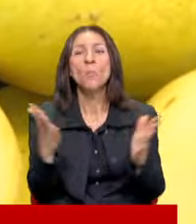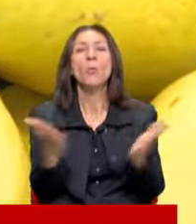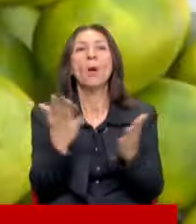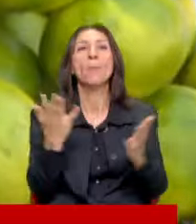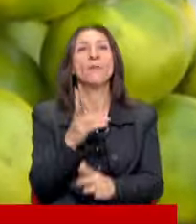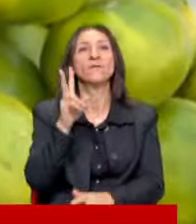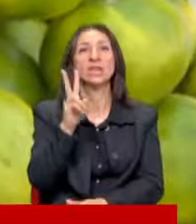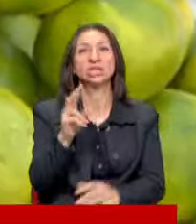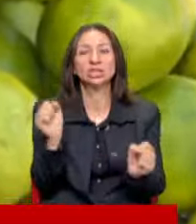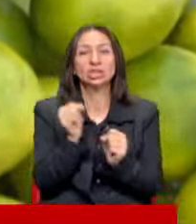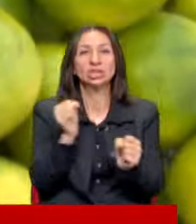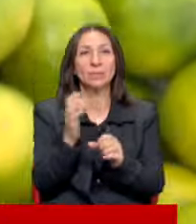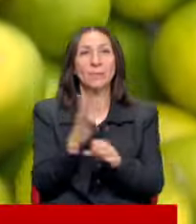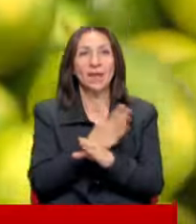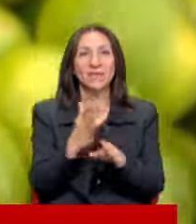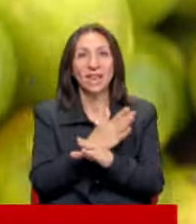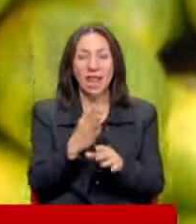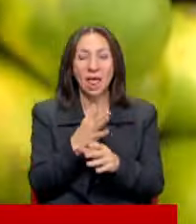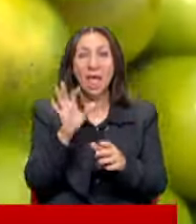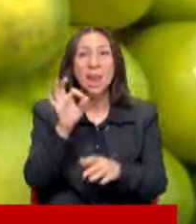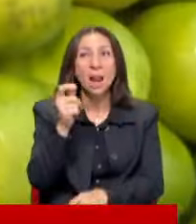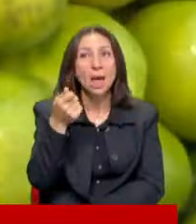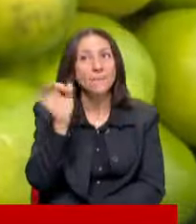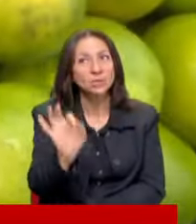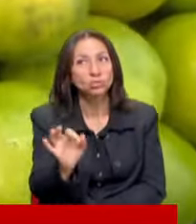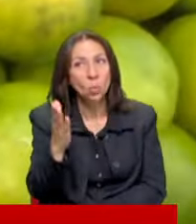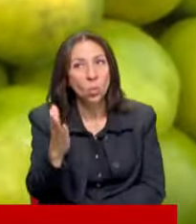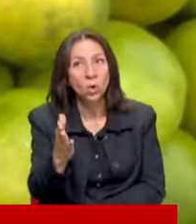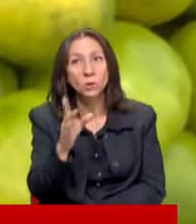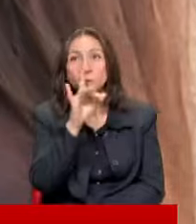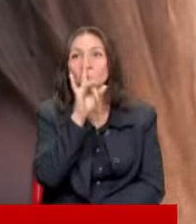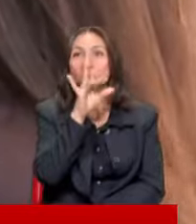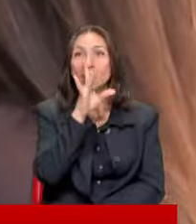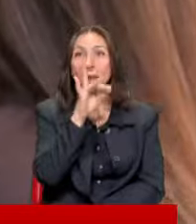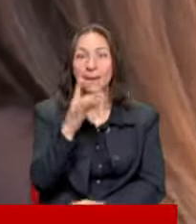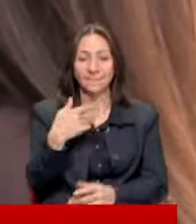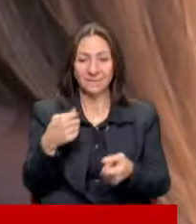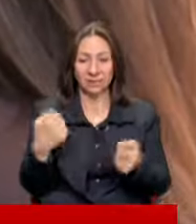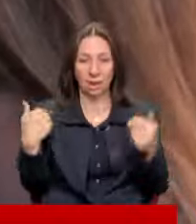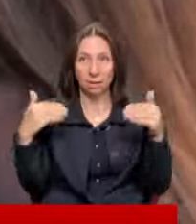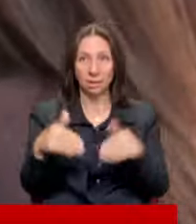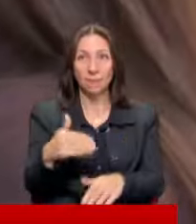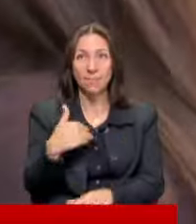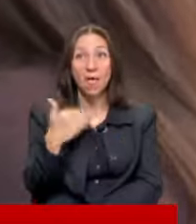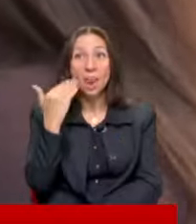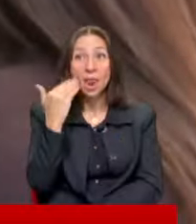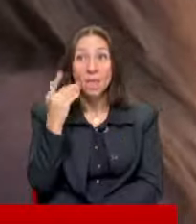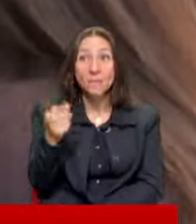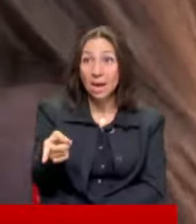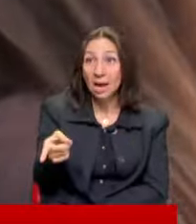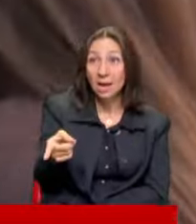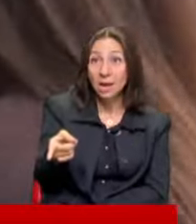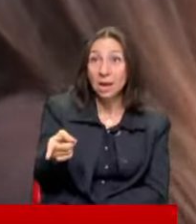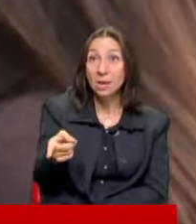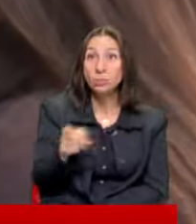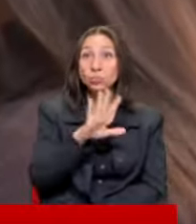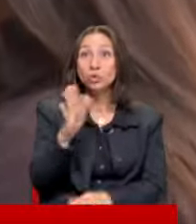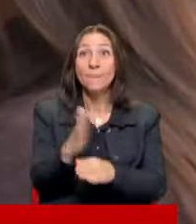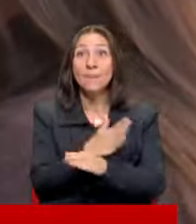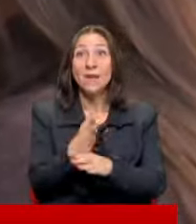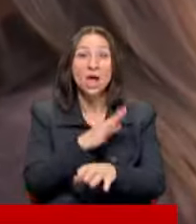vitaminli kış meyvelerinin fiyatı pazarda 50 liradan başlıyor 150 lirayla Pazara Çıktım ben anne anneyim bak çocuğuma bütün